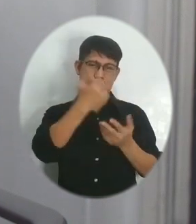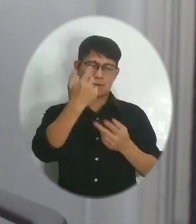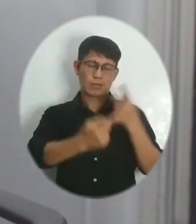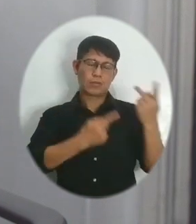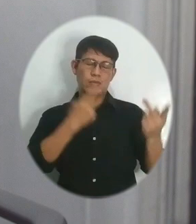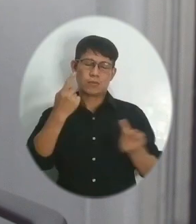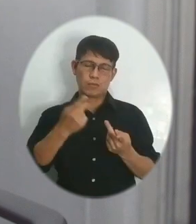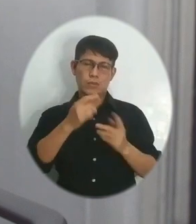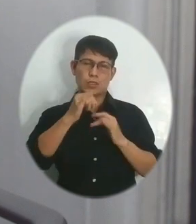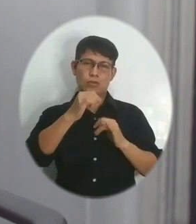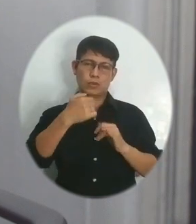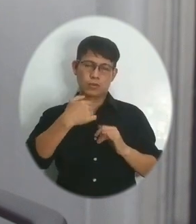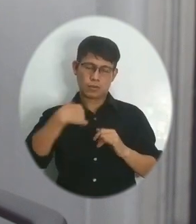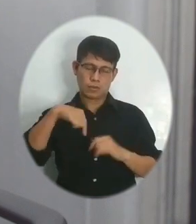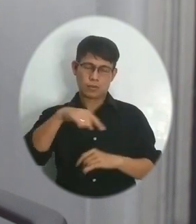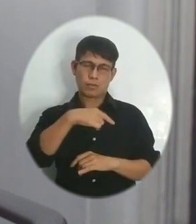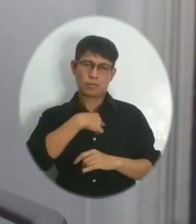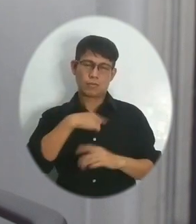nung anak ko.